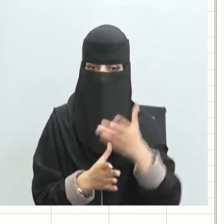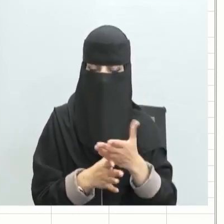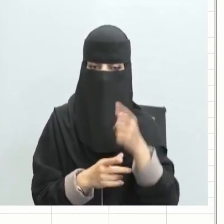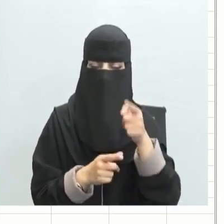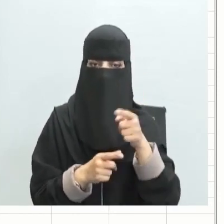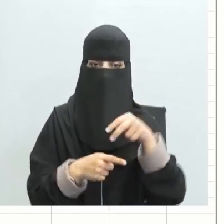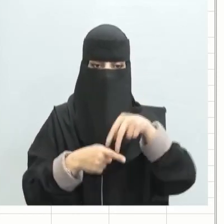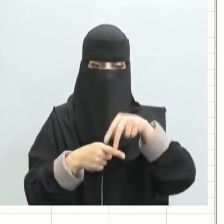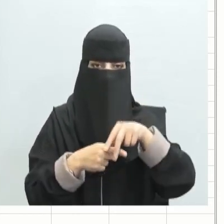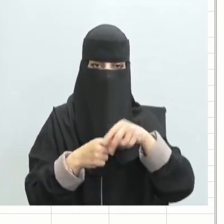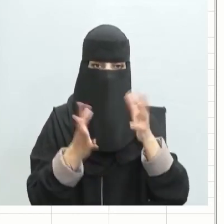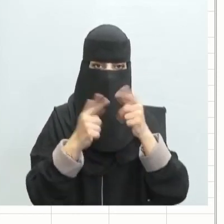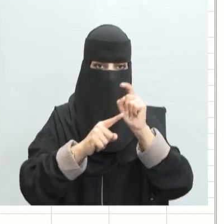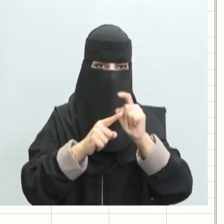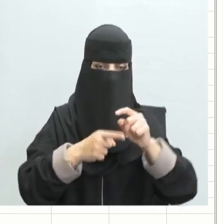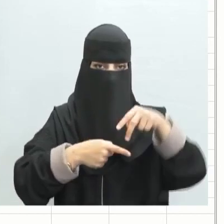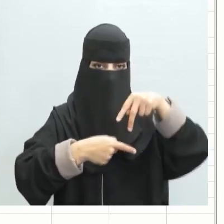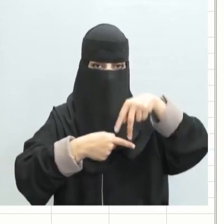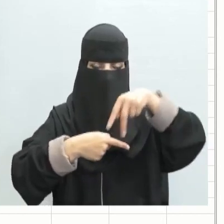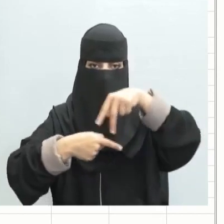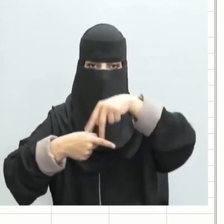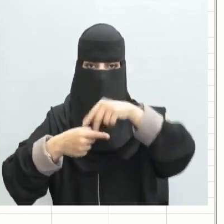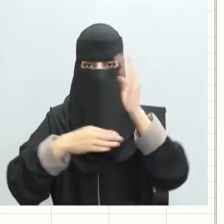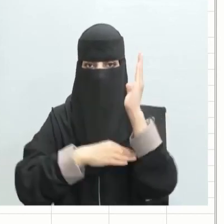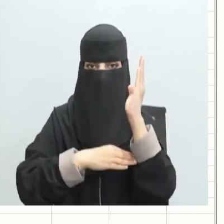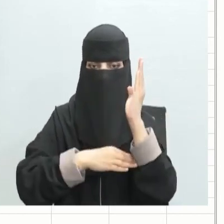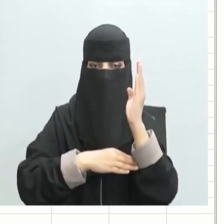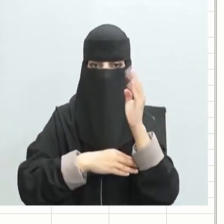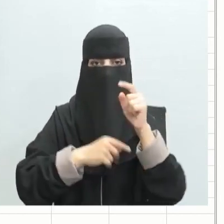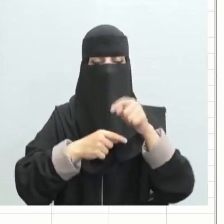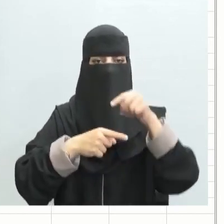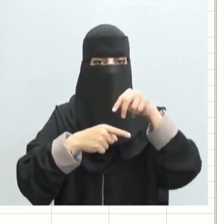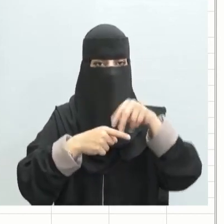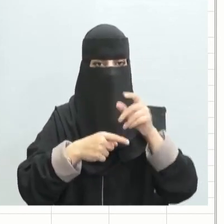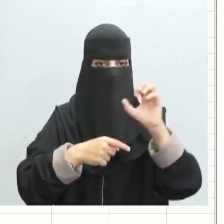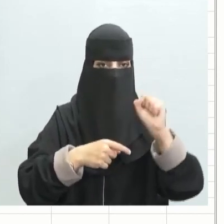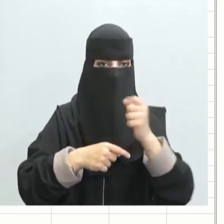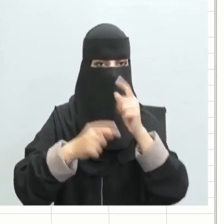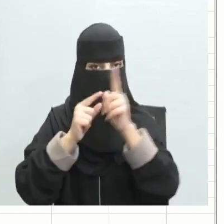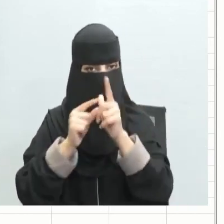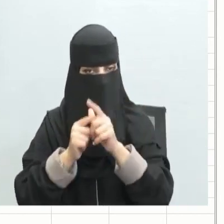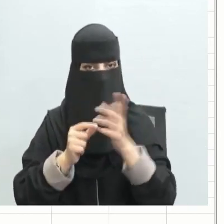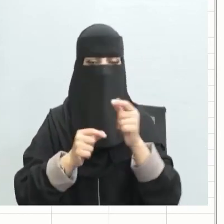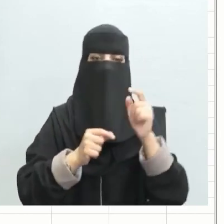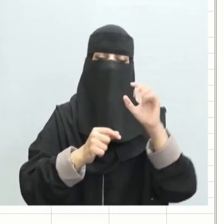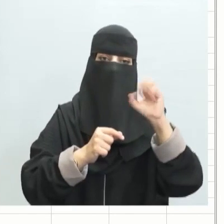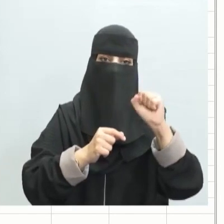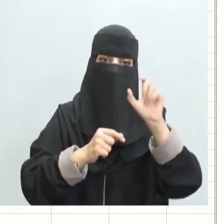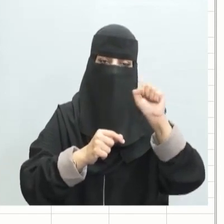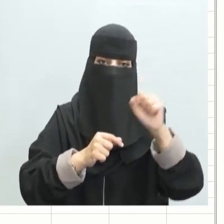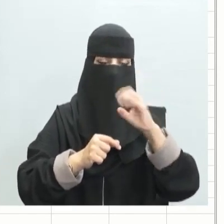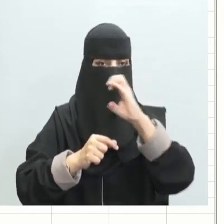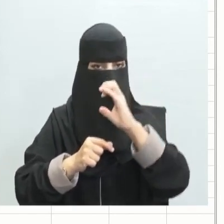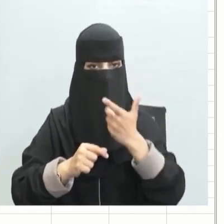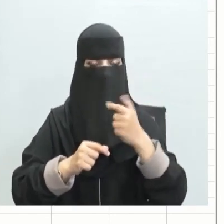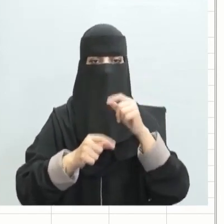اطوال الاضلاع في المثلث قائم الزاويه النسبه بين الا a والبي النسبه بين البي والي النسبه بين الا a والسي النسبه بين السي